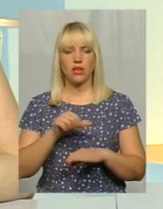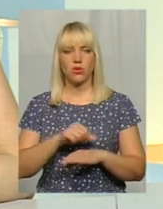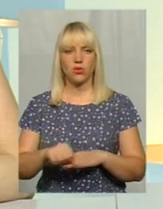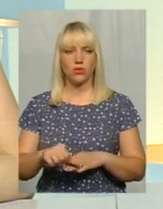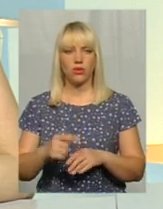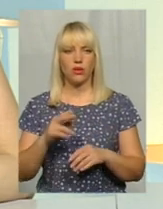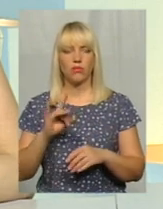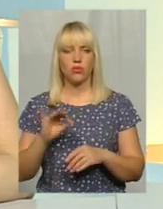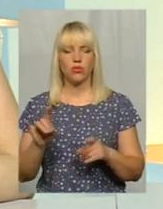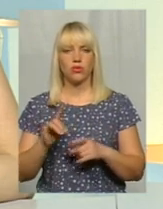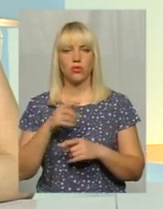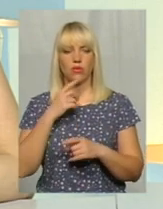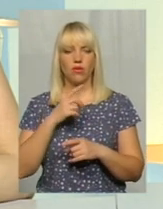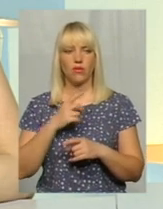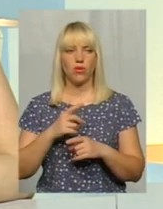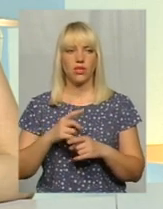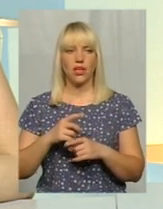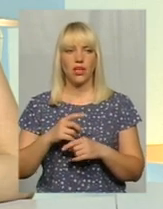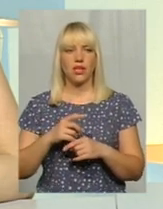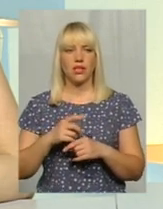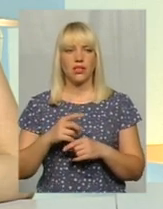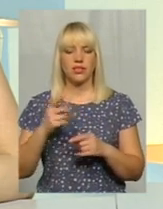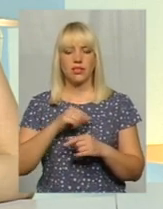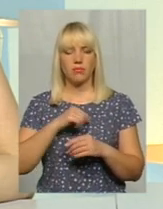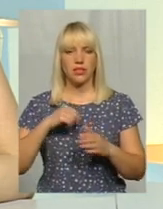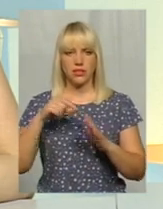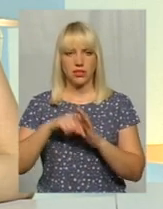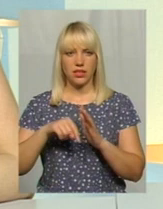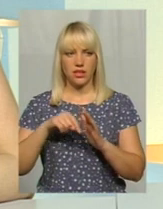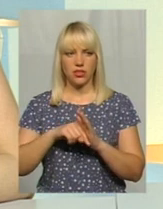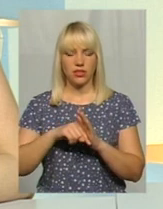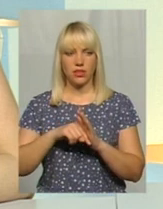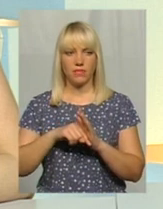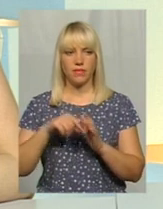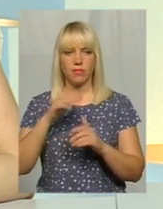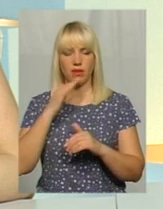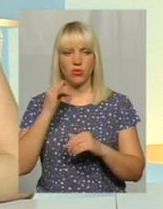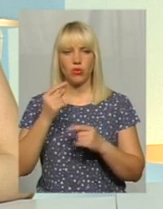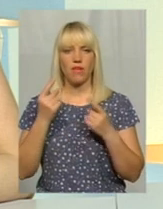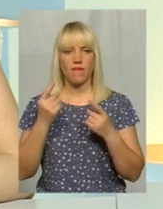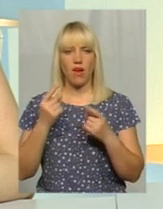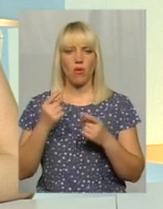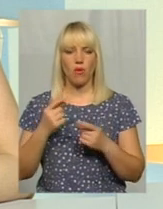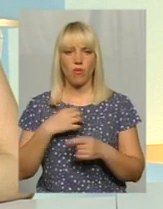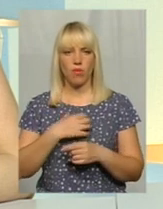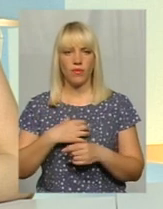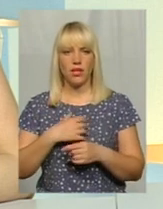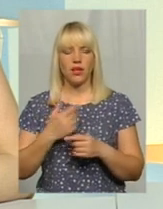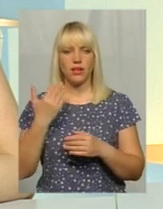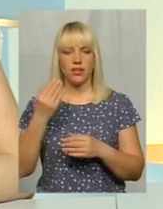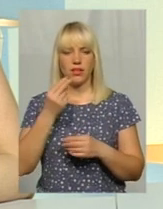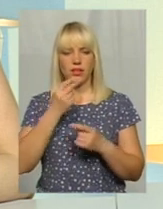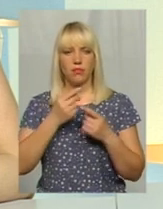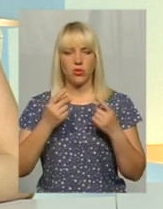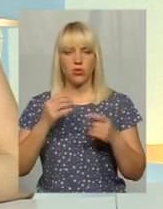що говорить саме значення цього слова, досить багато, досить вагомо. Отже, їхня продукція, скажімо так,